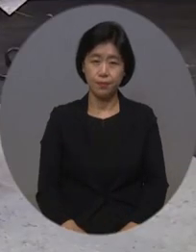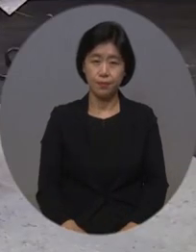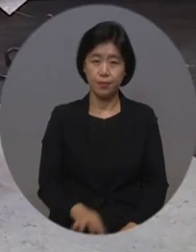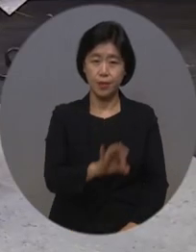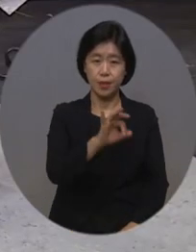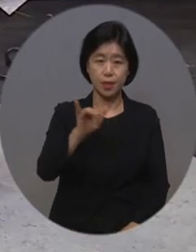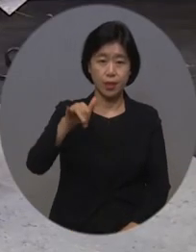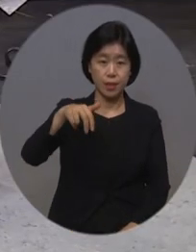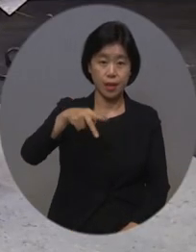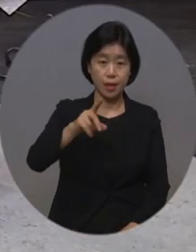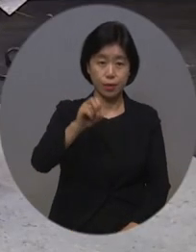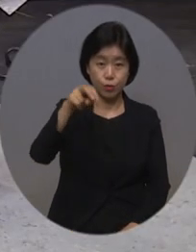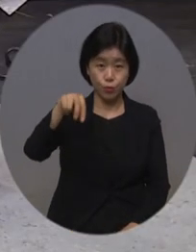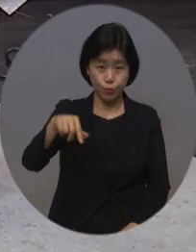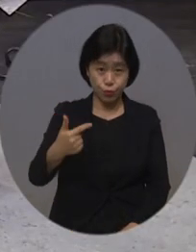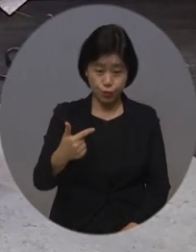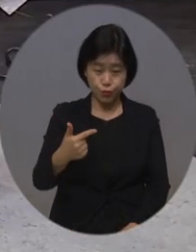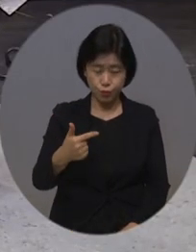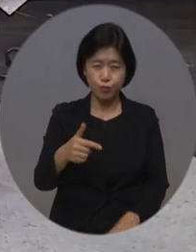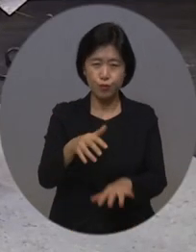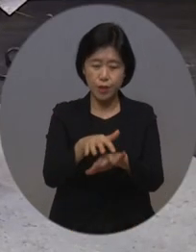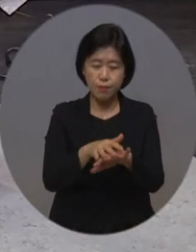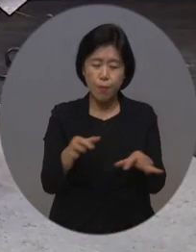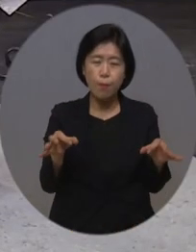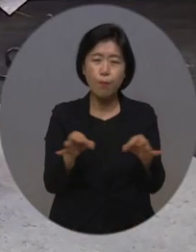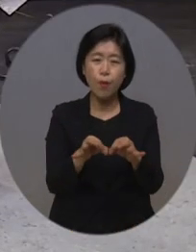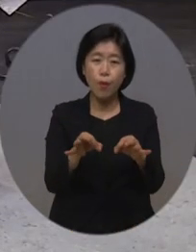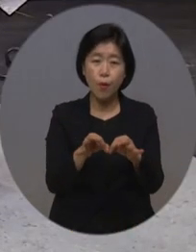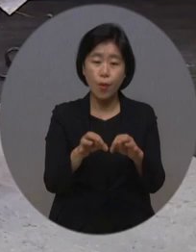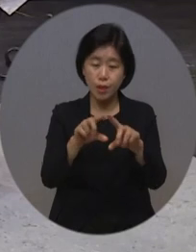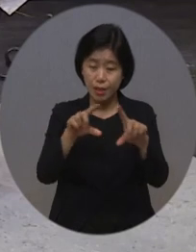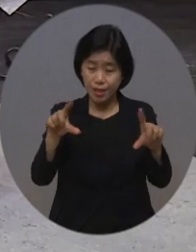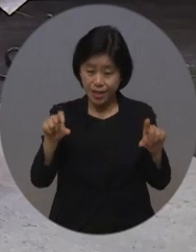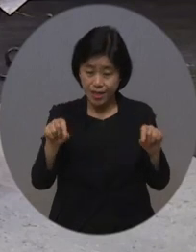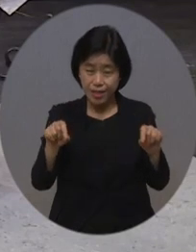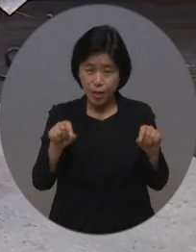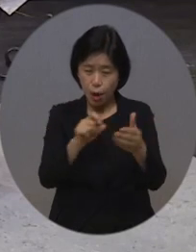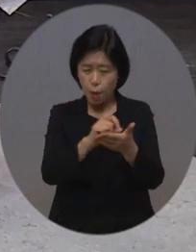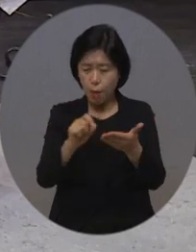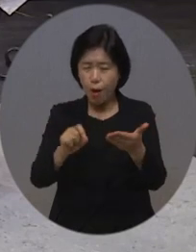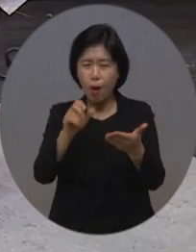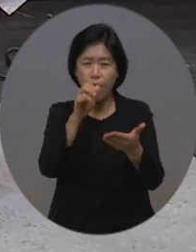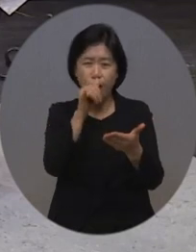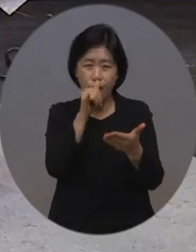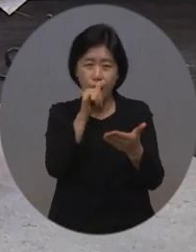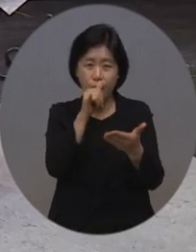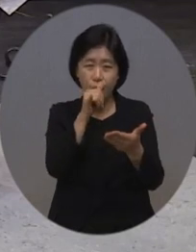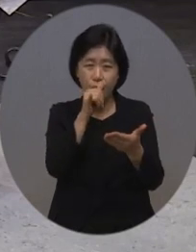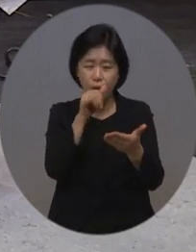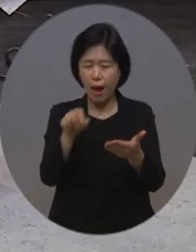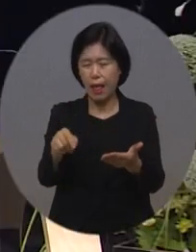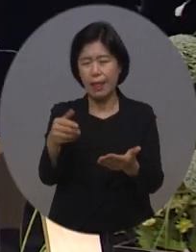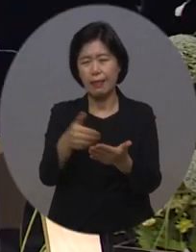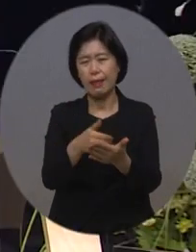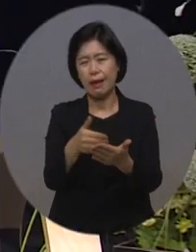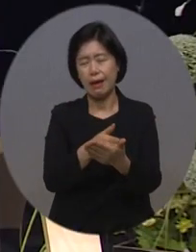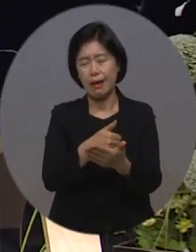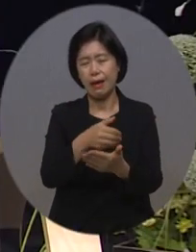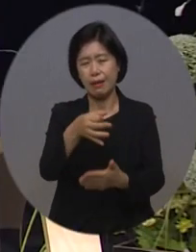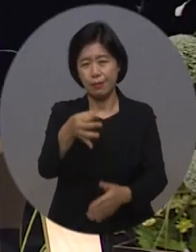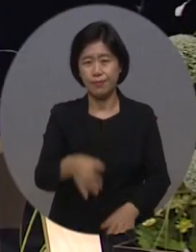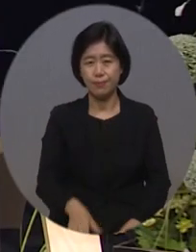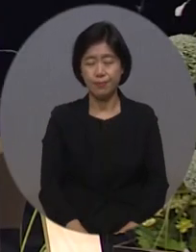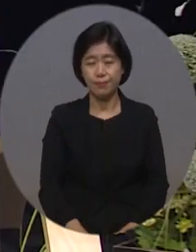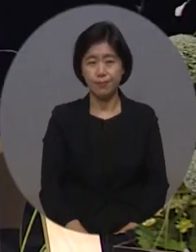이상순 침묵의 돈이라 쓰여있는 돈은 빳빳한 풀기가 사라진 낡디 낡은 헌돈입니다.